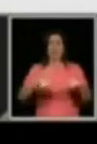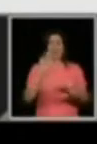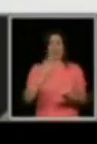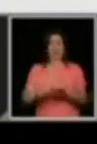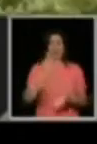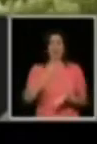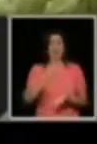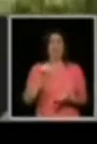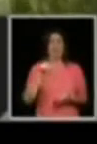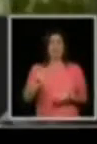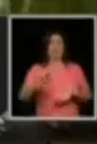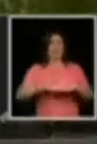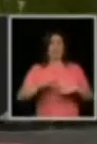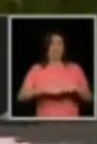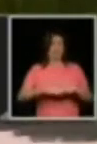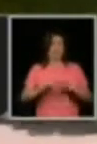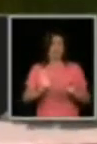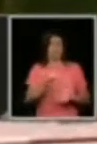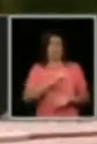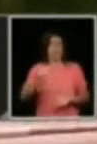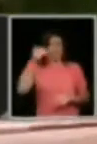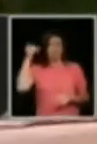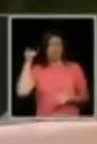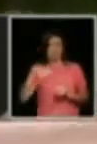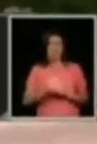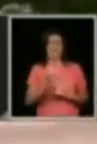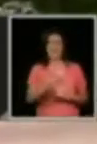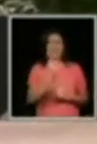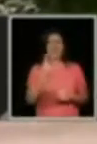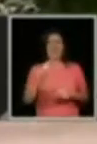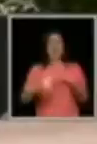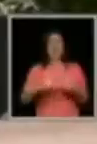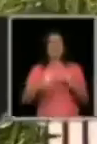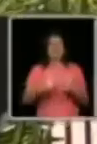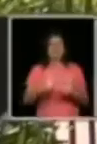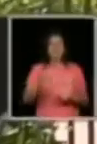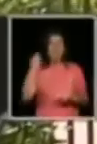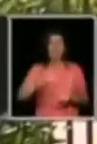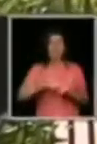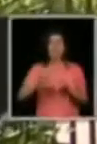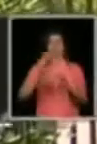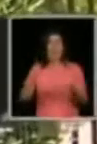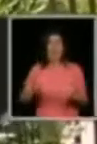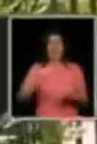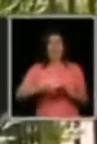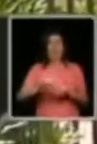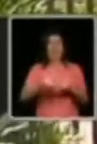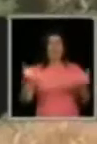הארץ, בסדר, משהו בסדר גודל של 6,000 חולים, שהוא, אתה יודע, אמון על האבחון,